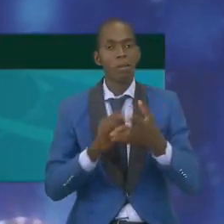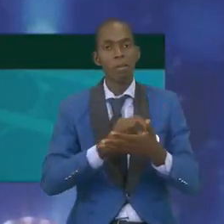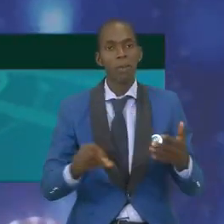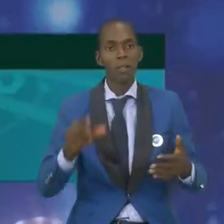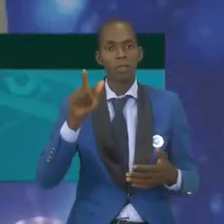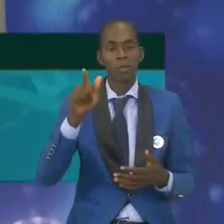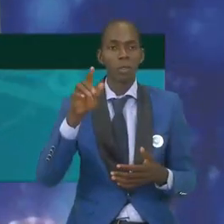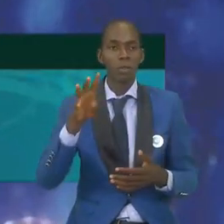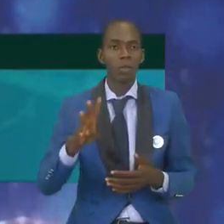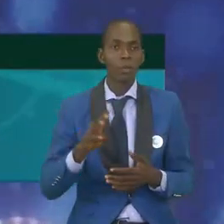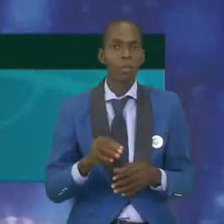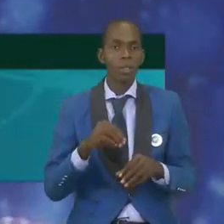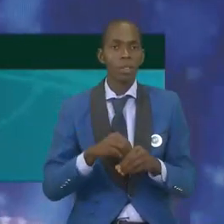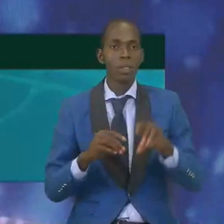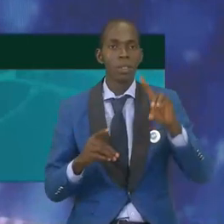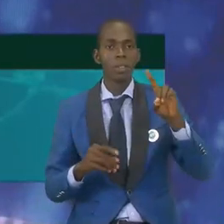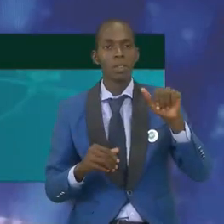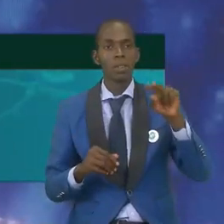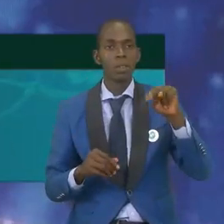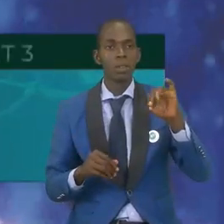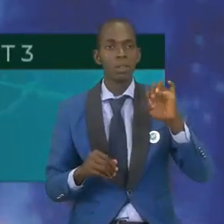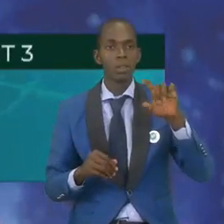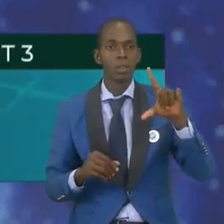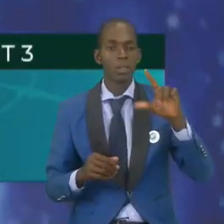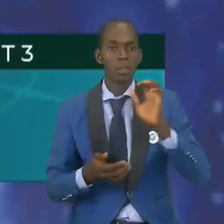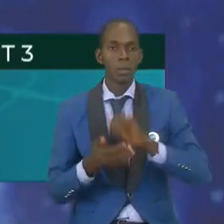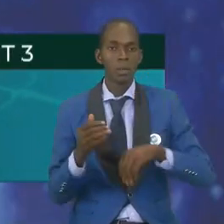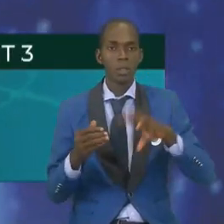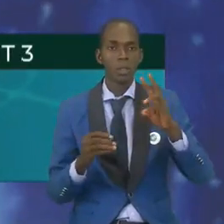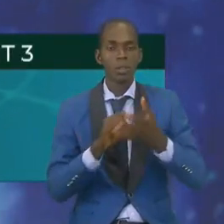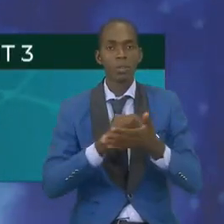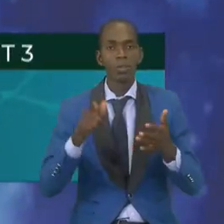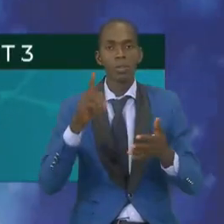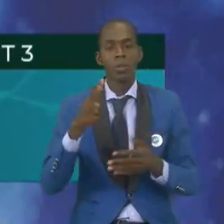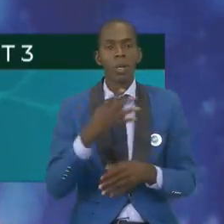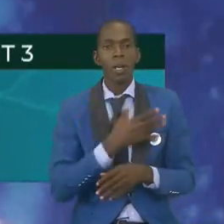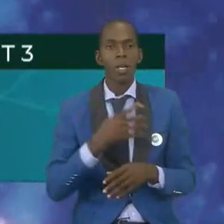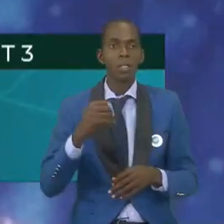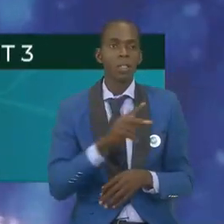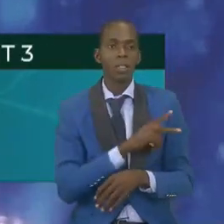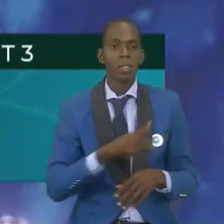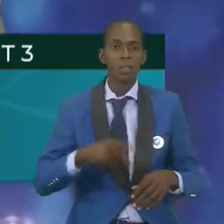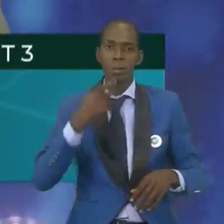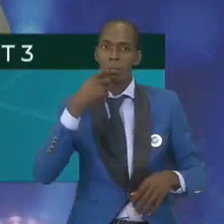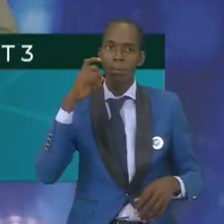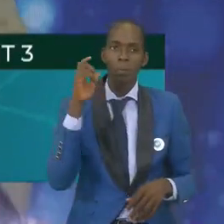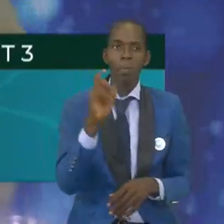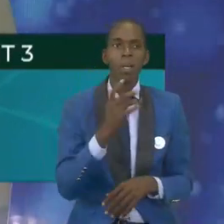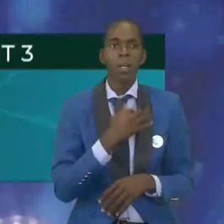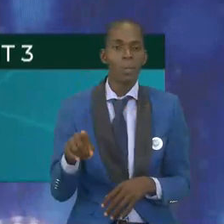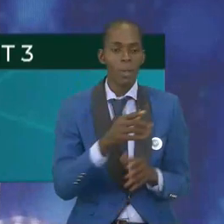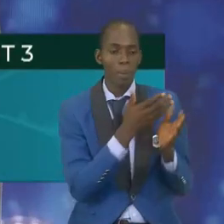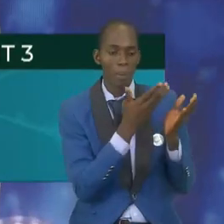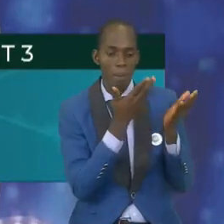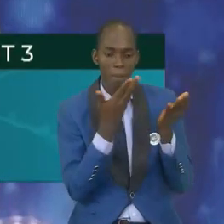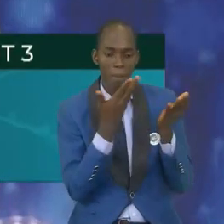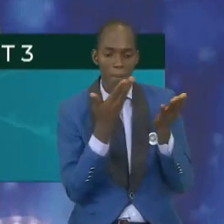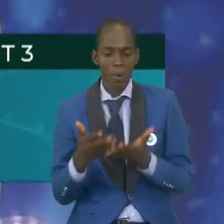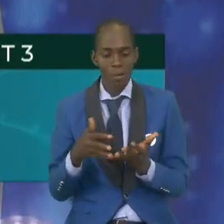Revenons en Daniel au chapitre 6, verset 20. Daniel 6, 24. Le